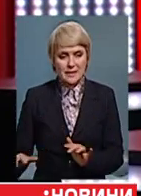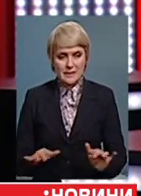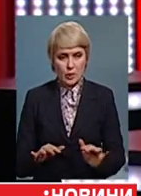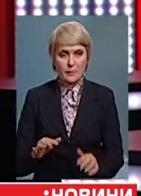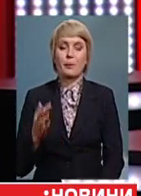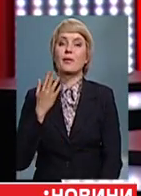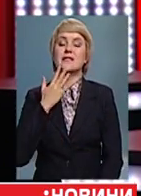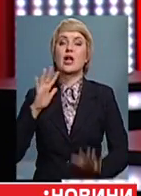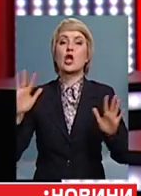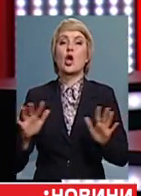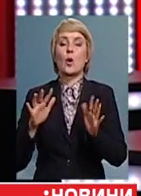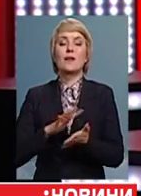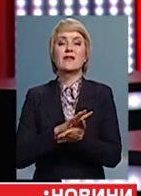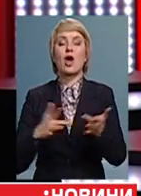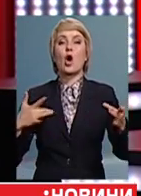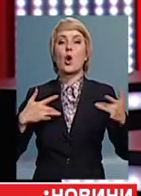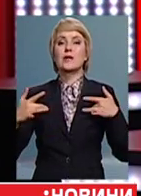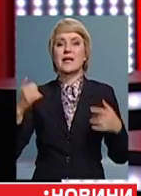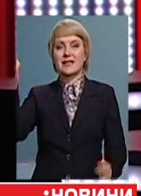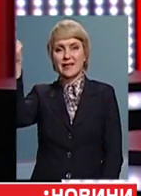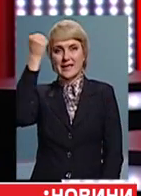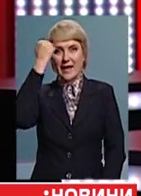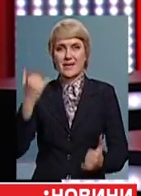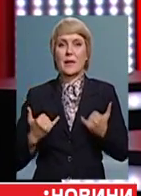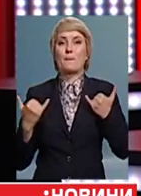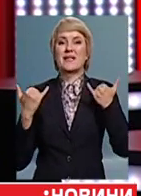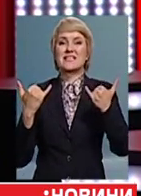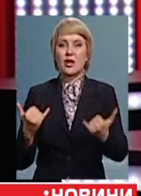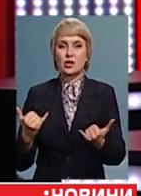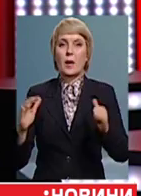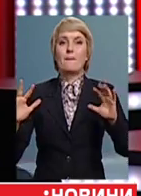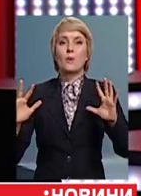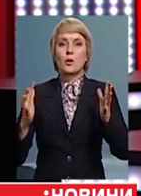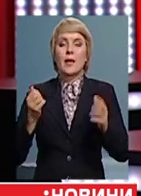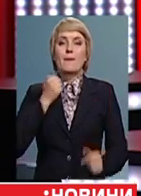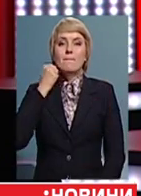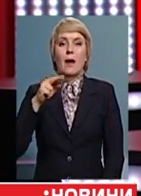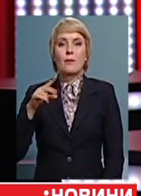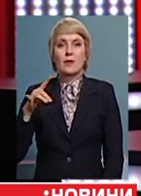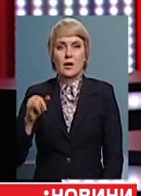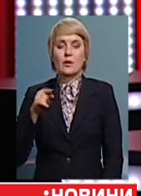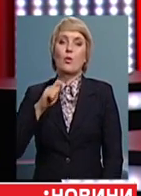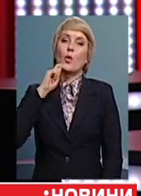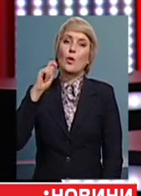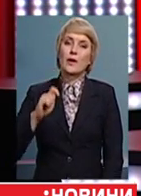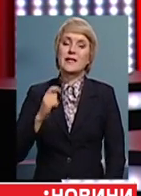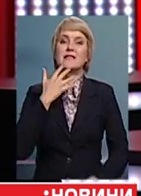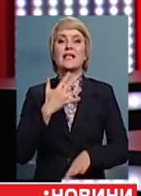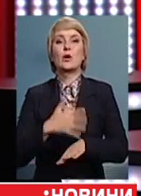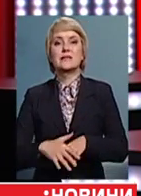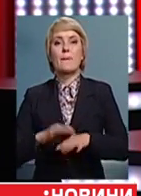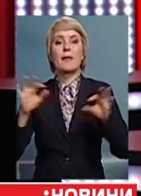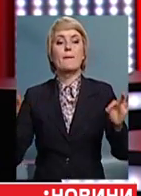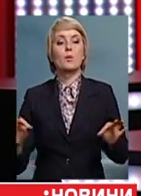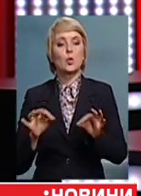В Національній опері триває концерт «Реквієм», присвячений подіям у Бабиному Яру. Виступають українські та іноземні музиканти. Що виконують,